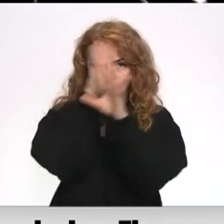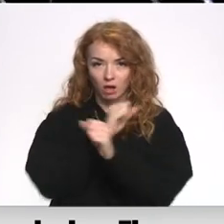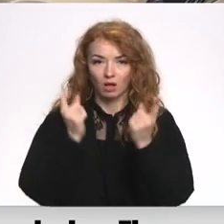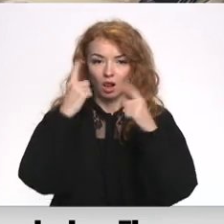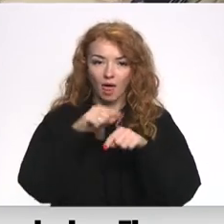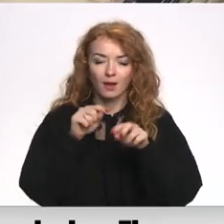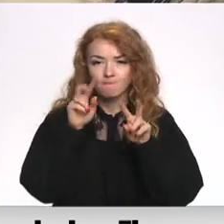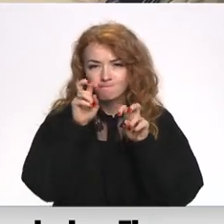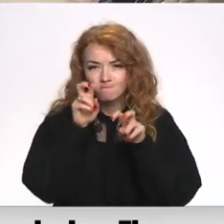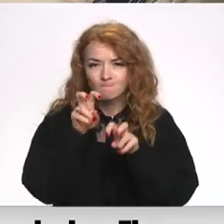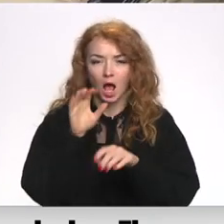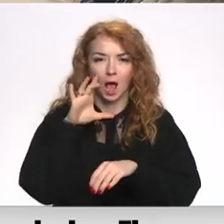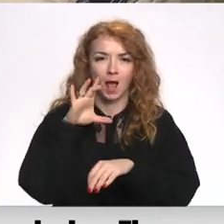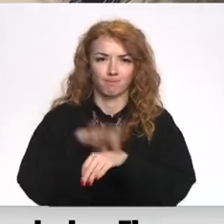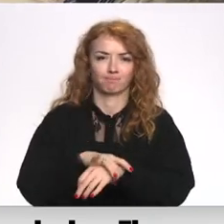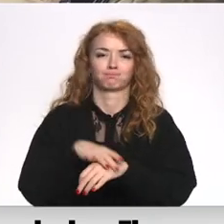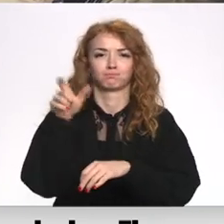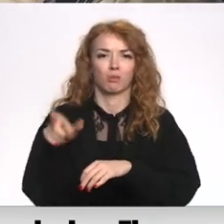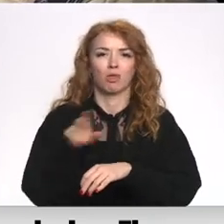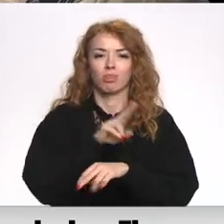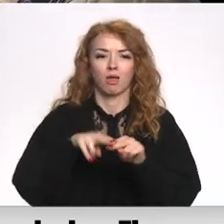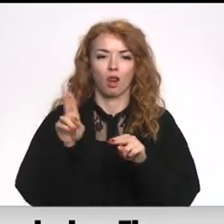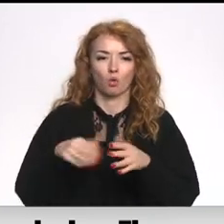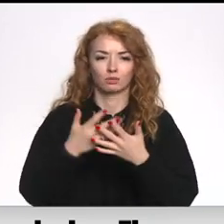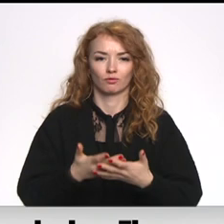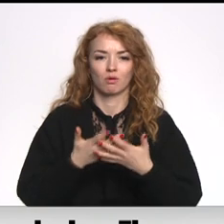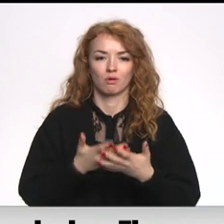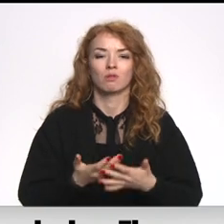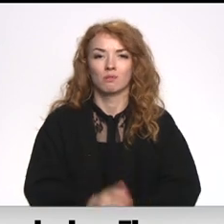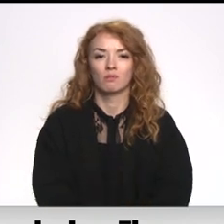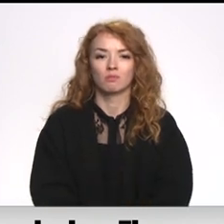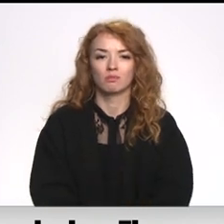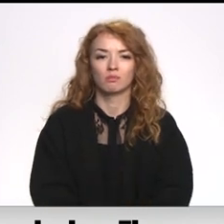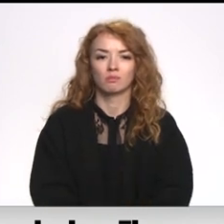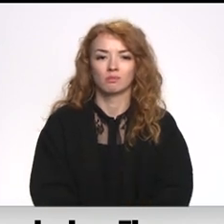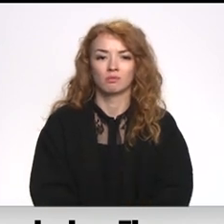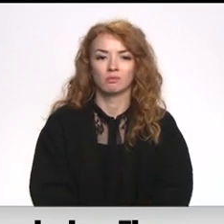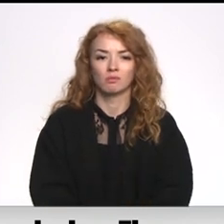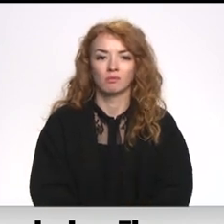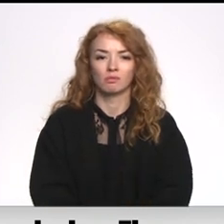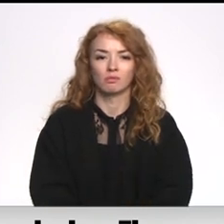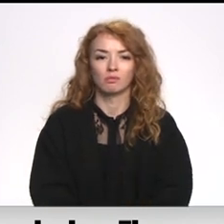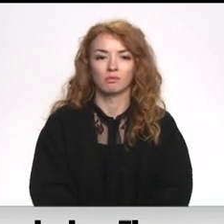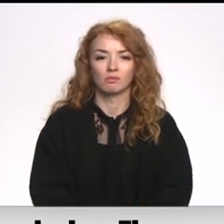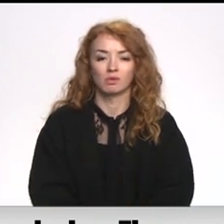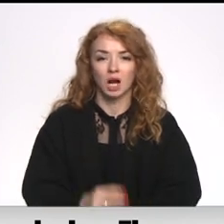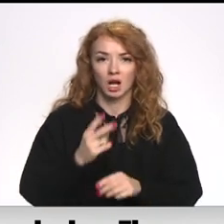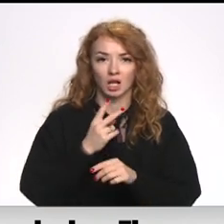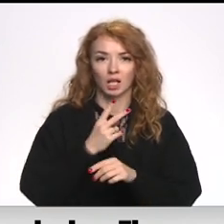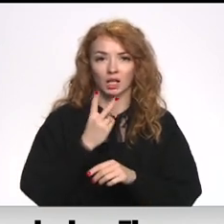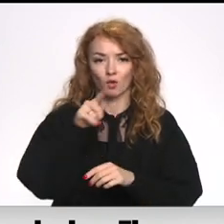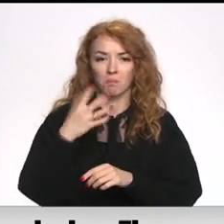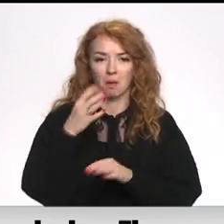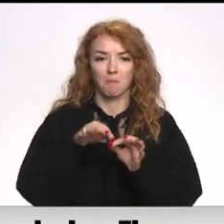aizsegā mēģinātu apturēt nelikumīgu lašveidīgo ieguvi. Bet liels, nu tāds augsts salīdzinoši, tikai 2,5 metri ir.